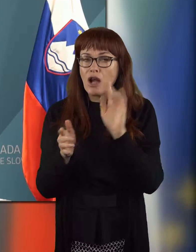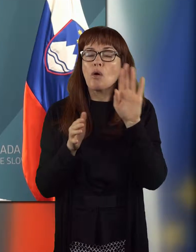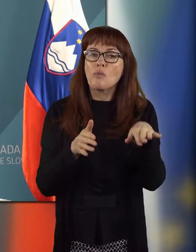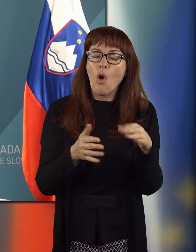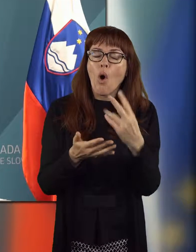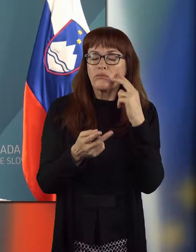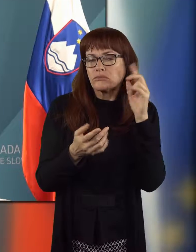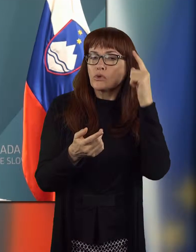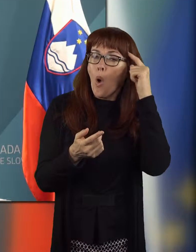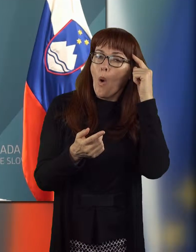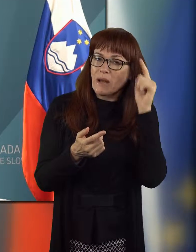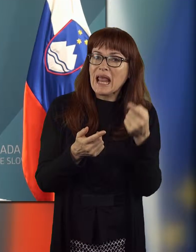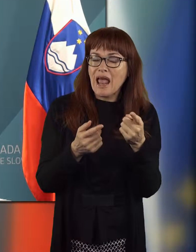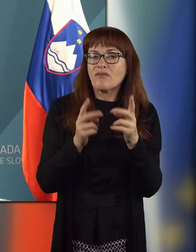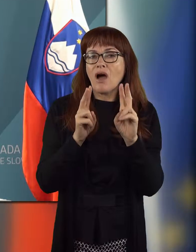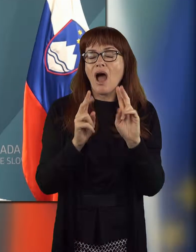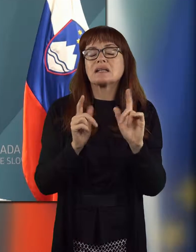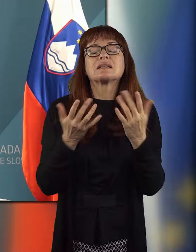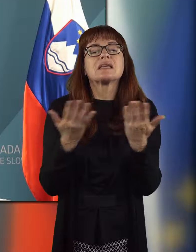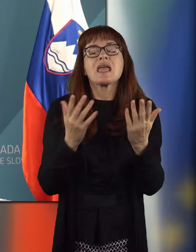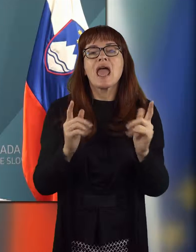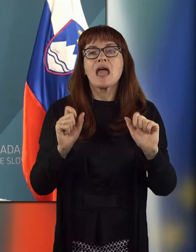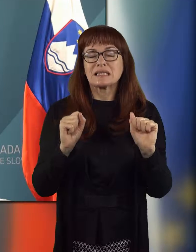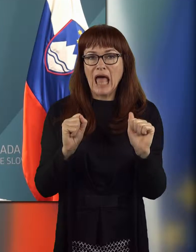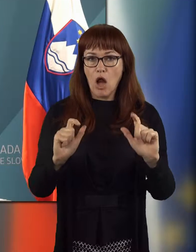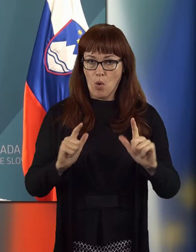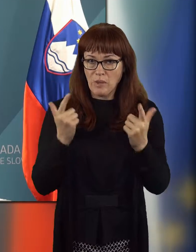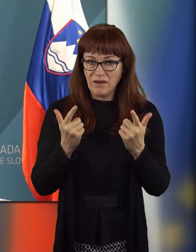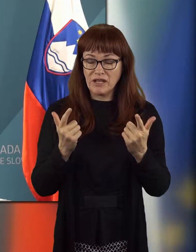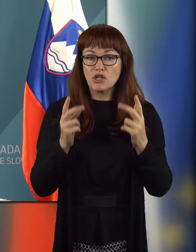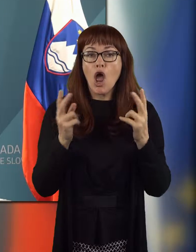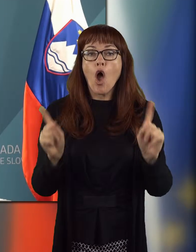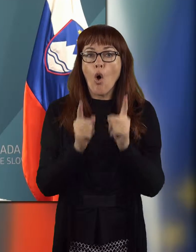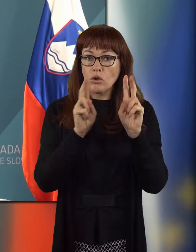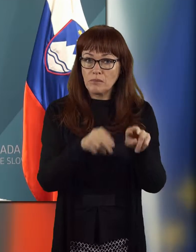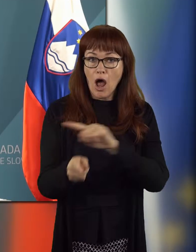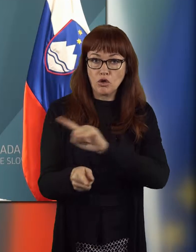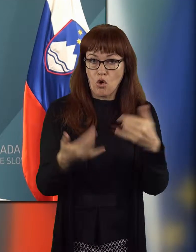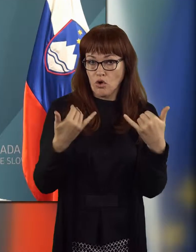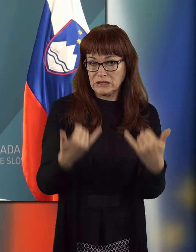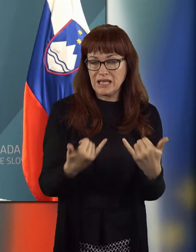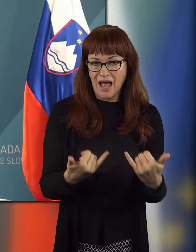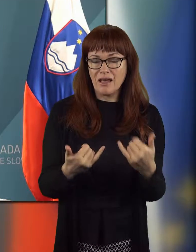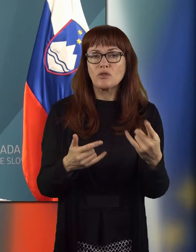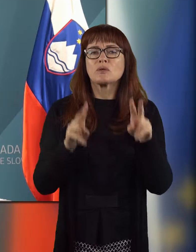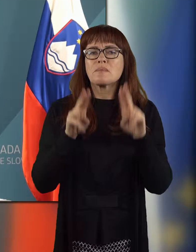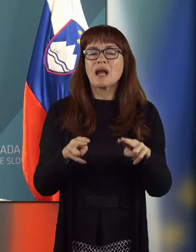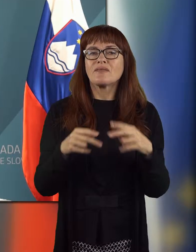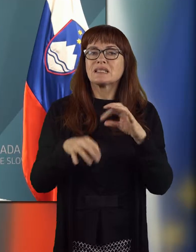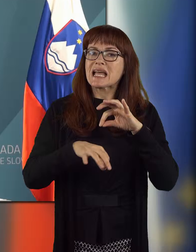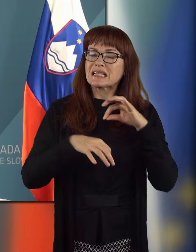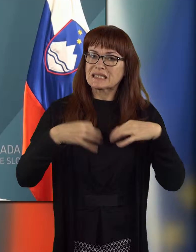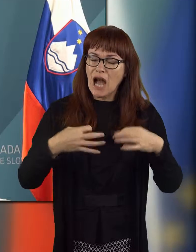bo ostala domneva stalnega prebivališča, kot jo imajo do sedaj. Glede pravic iz